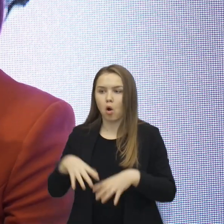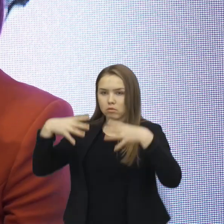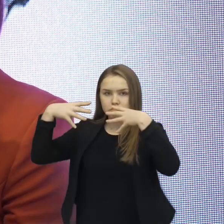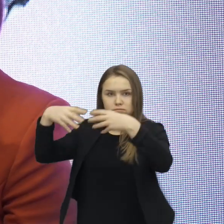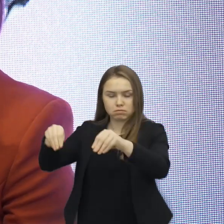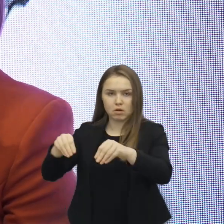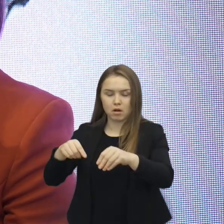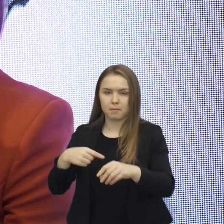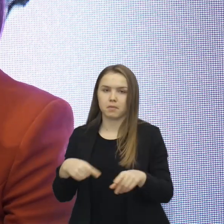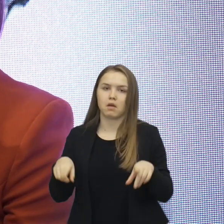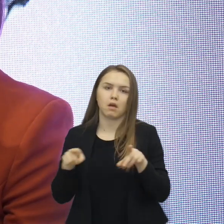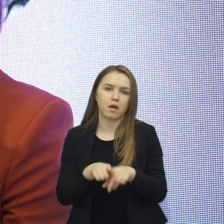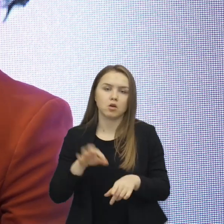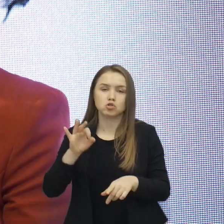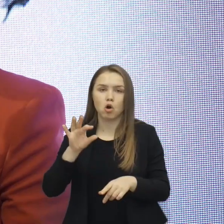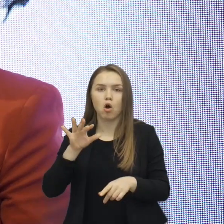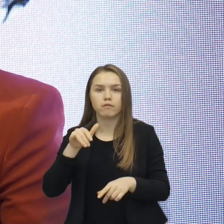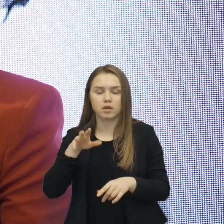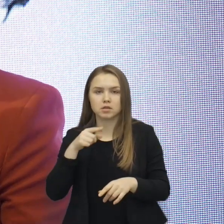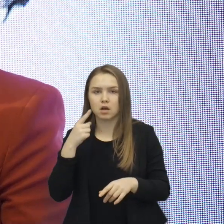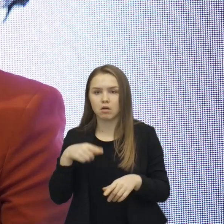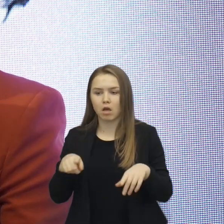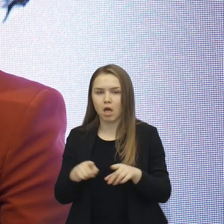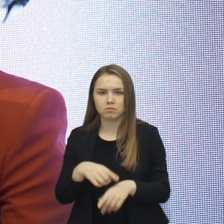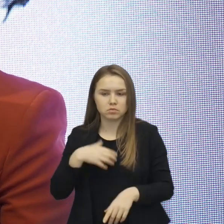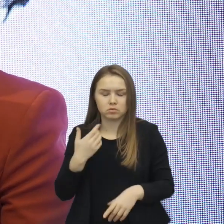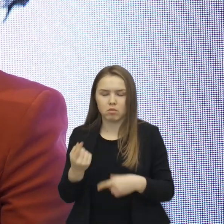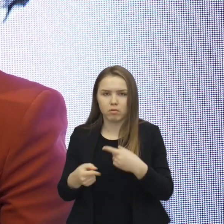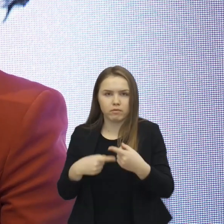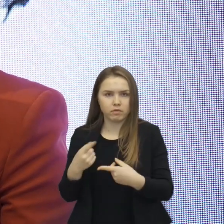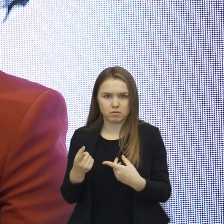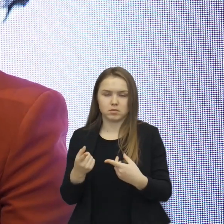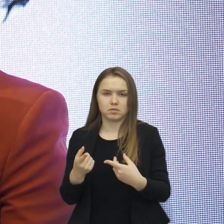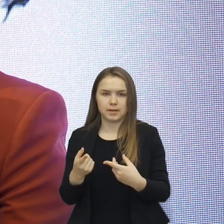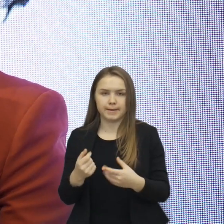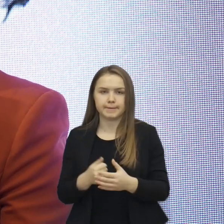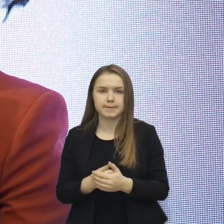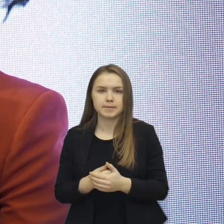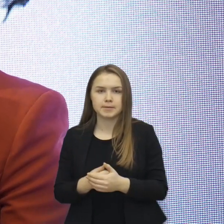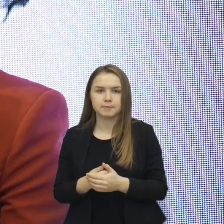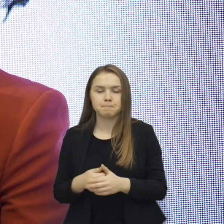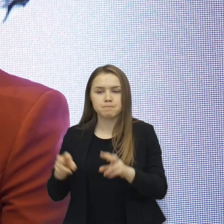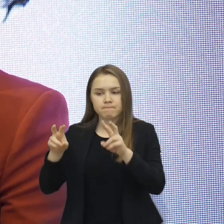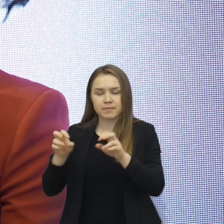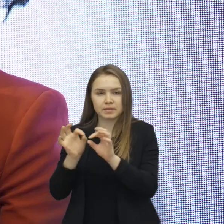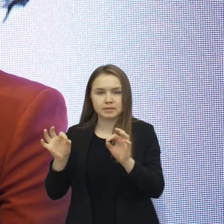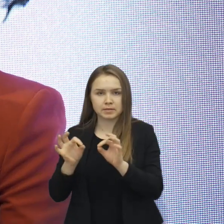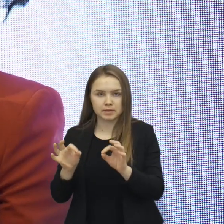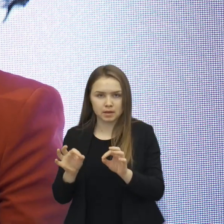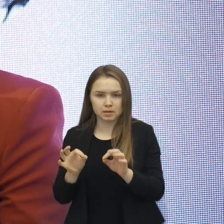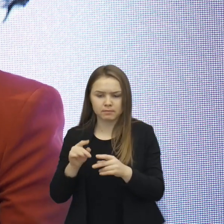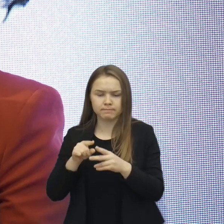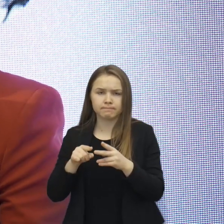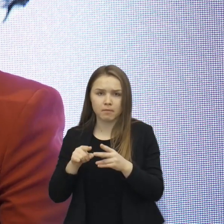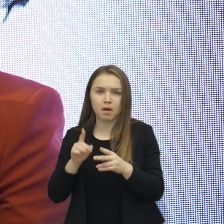Sofija. Tai yra tik tais kelios iliustracijos ir kelios citatos tų patirčių, kurios yra